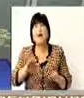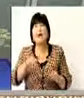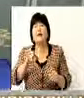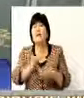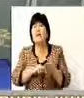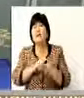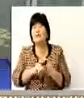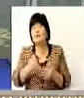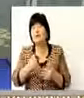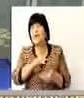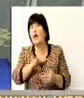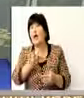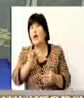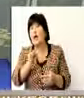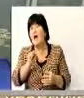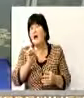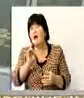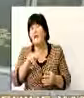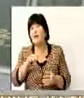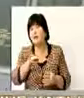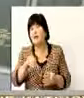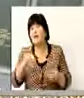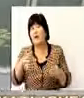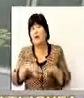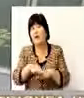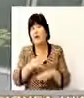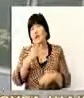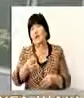негізінен алфа осы әліпби шын мәнісінде халықтың көкейінен шығады ғой деп ойлаймыз.